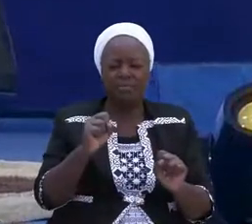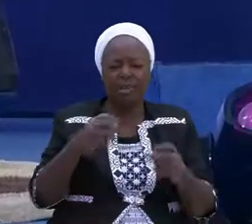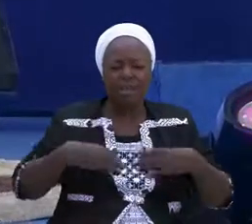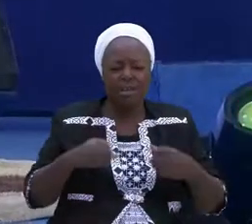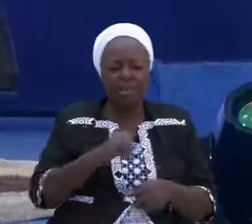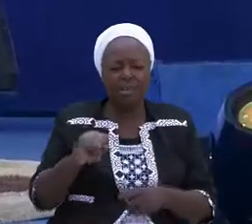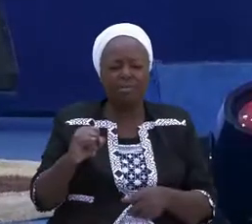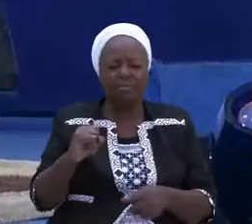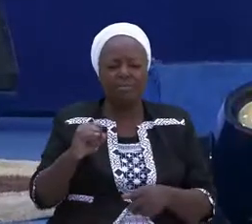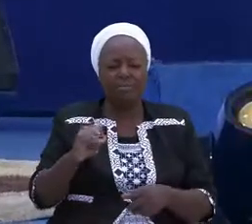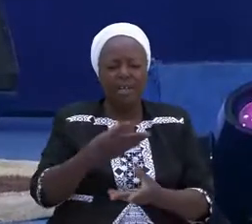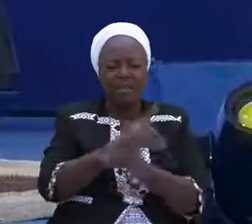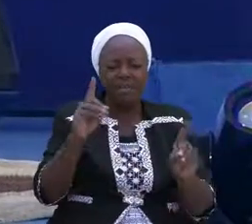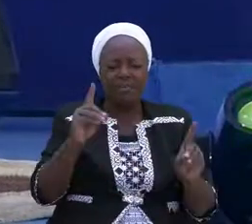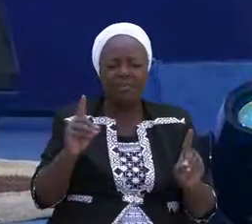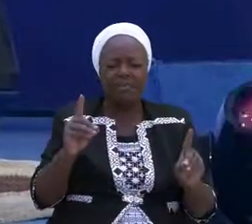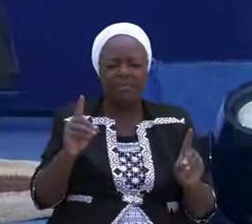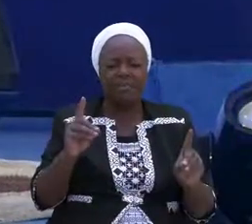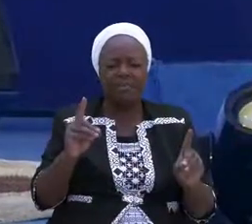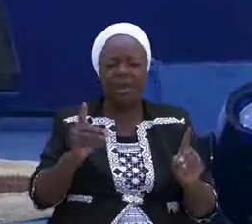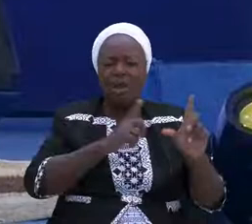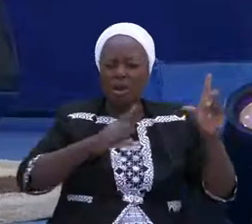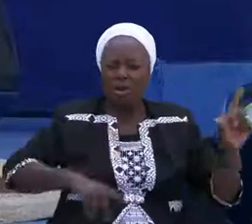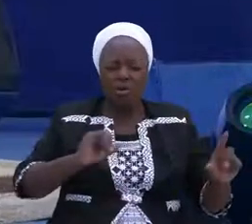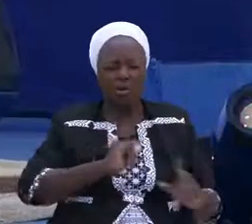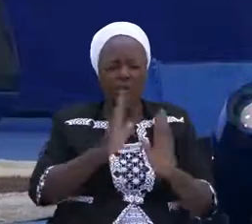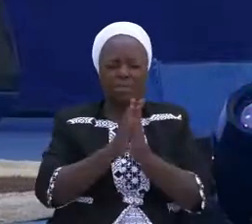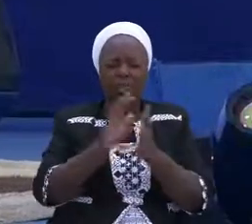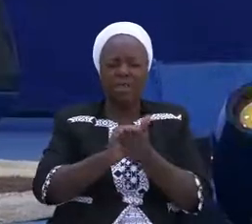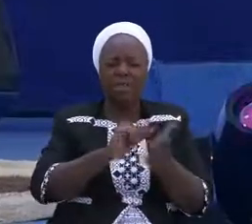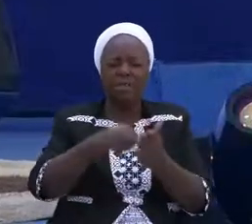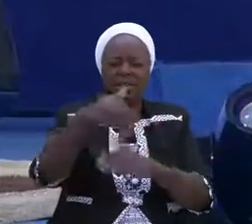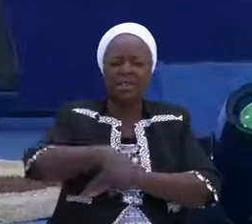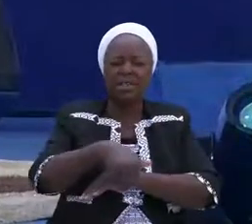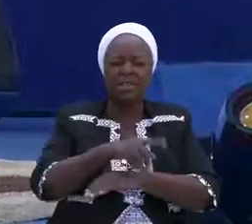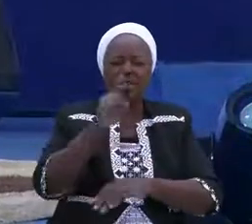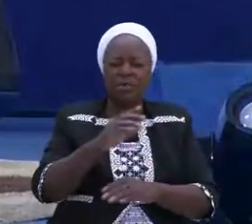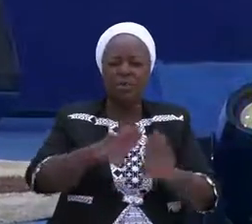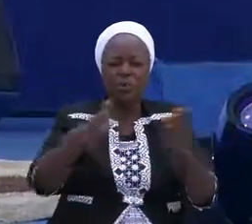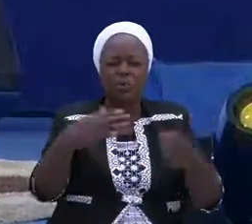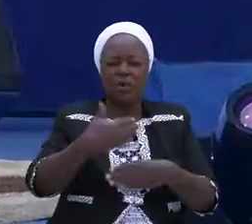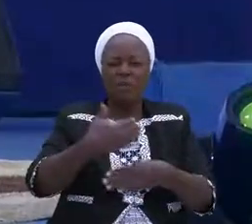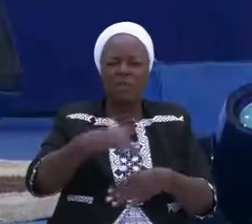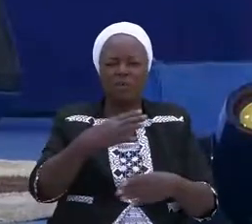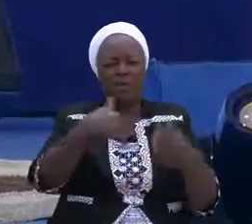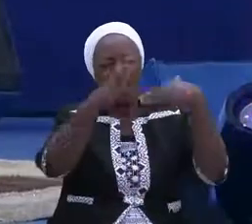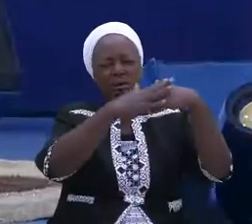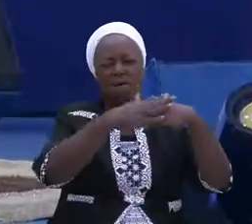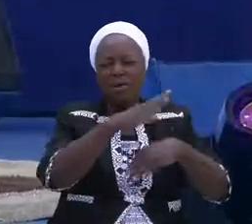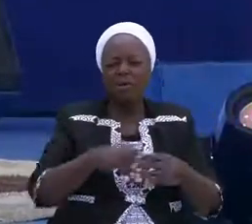la guérison, la délivrance. Seigneur, je prie que ce soir, quand tu ouvres les écluses des